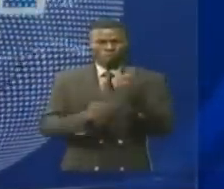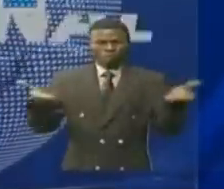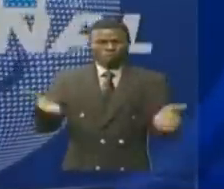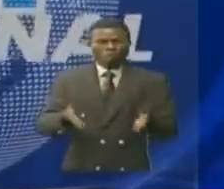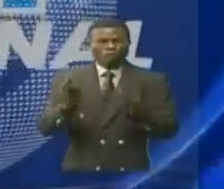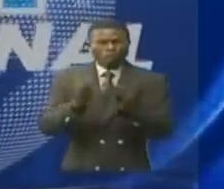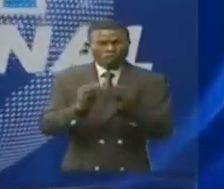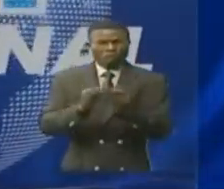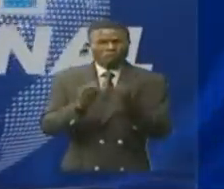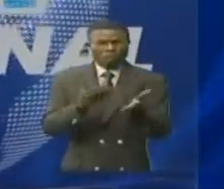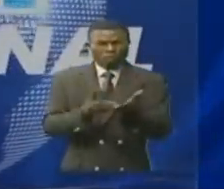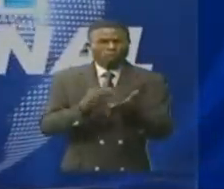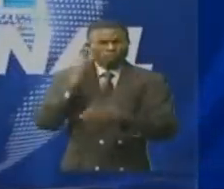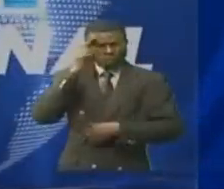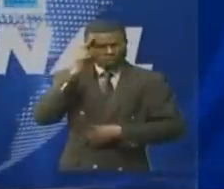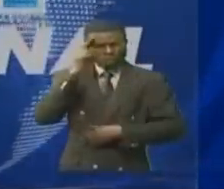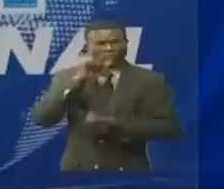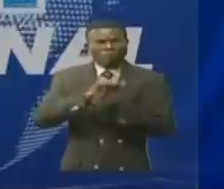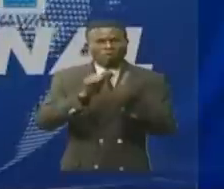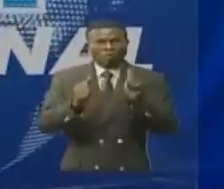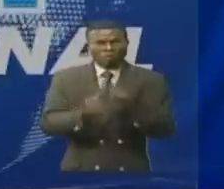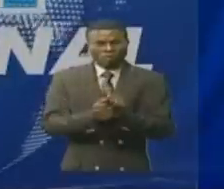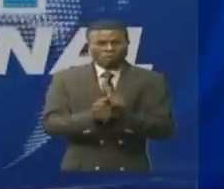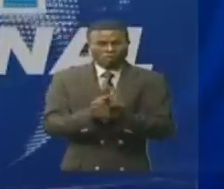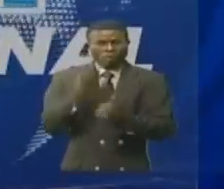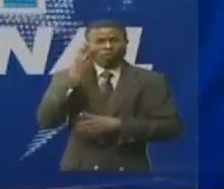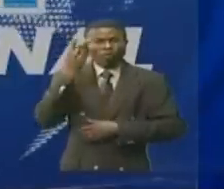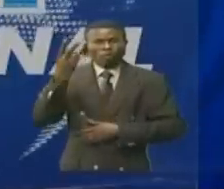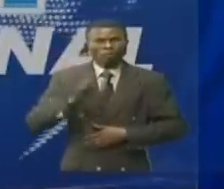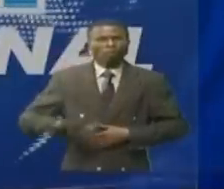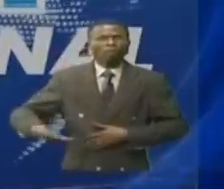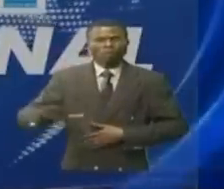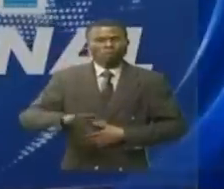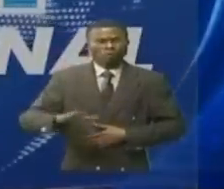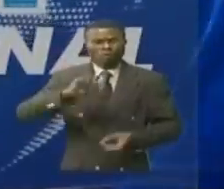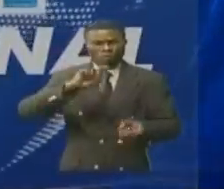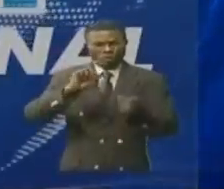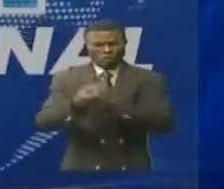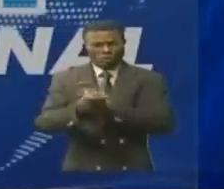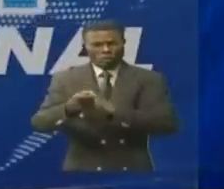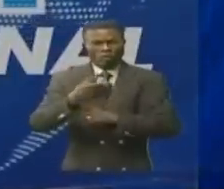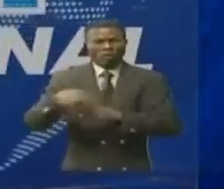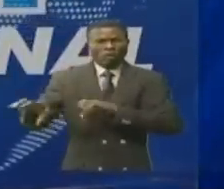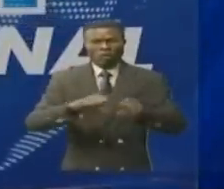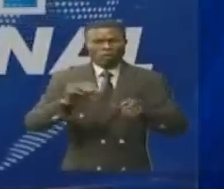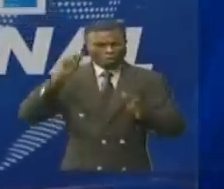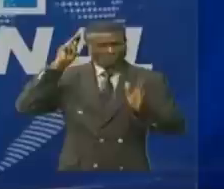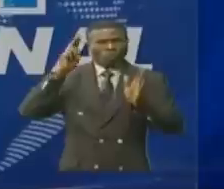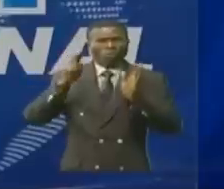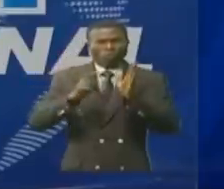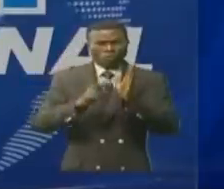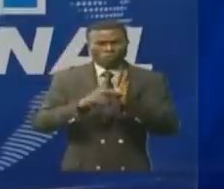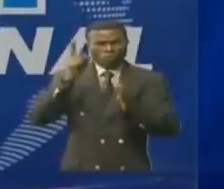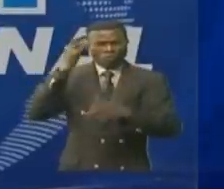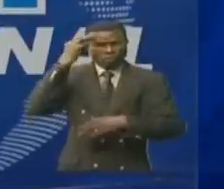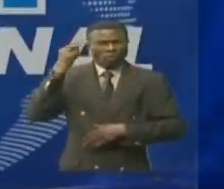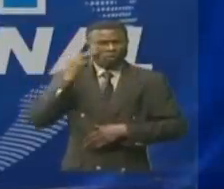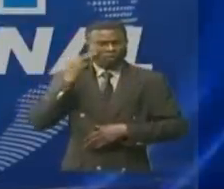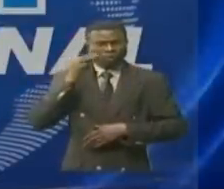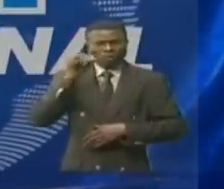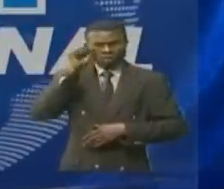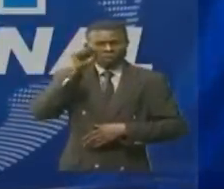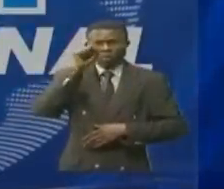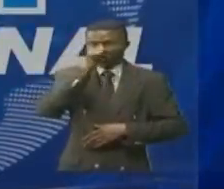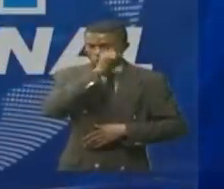assises vont réfléchir sur la vision de la nation pour améliorer l'action gouvernementale. C'est le Premier ministre Jean-Michel Samalou